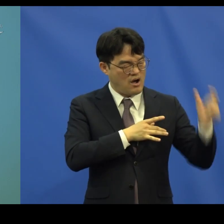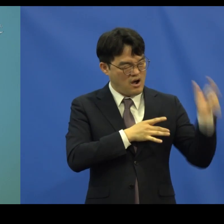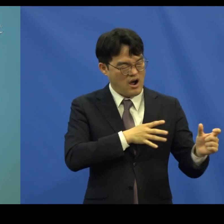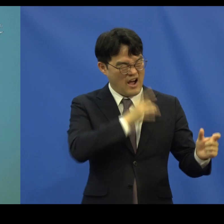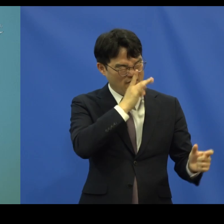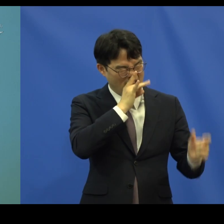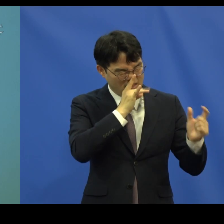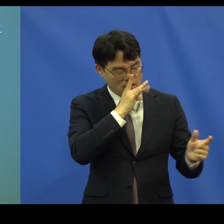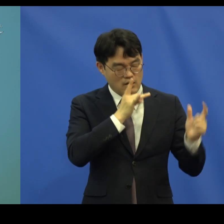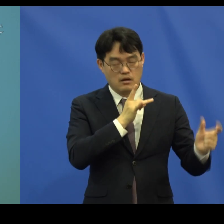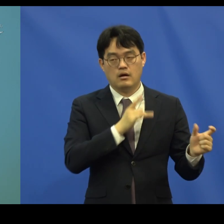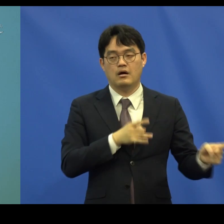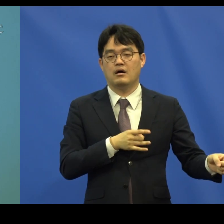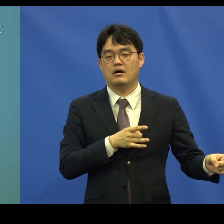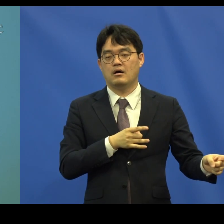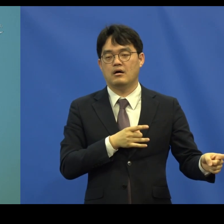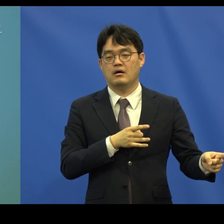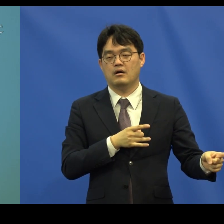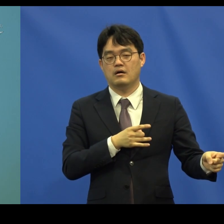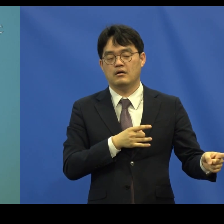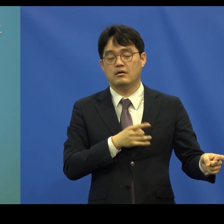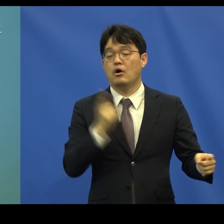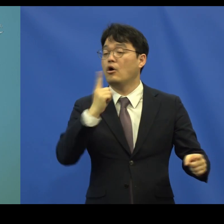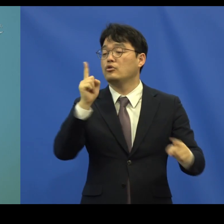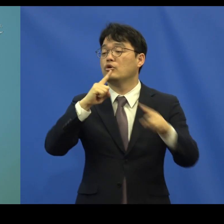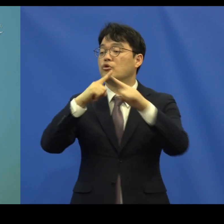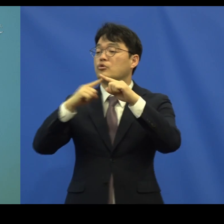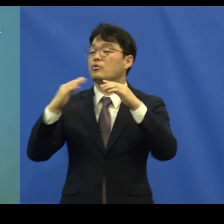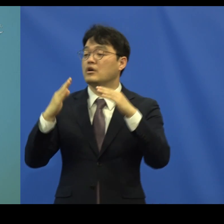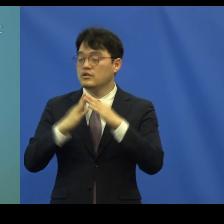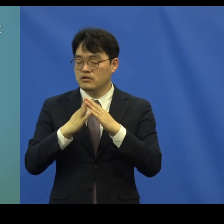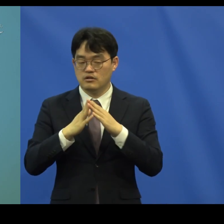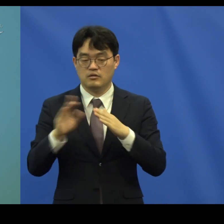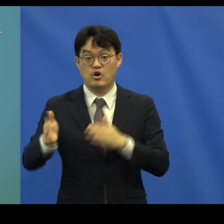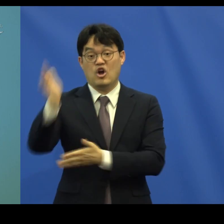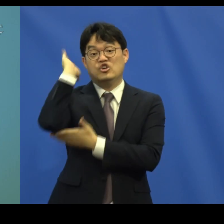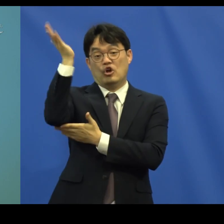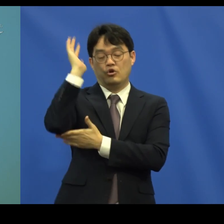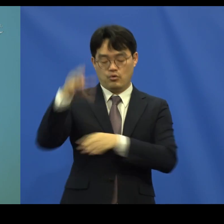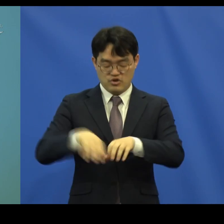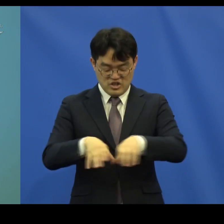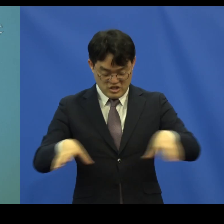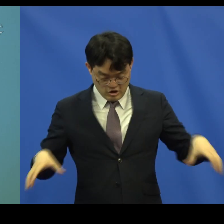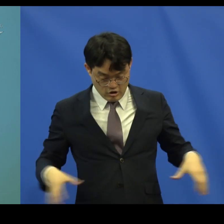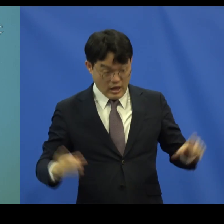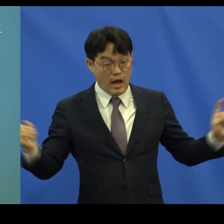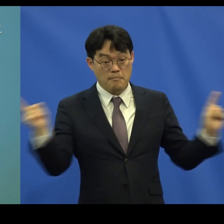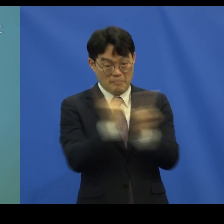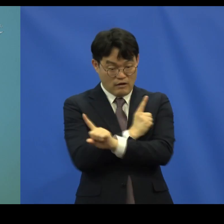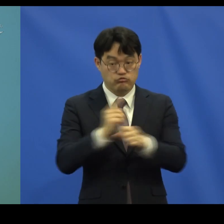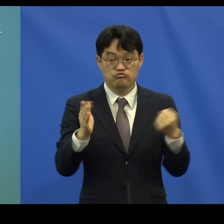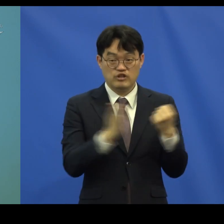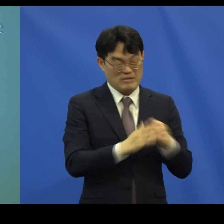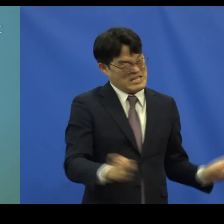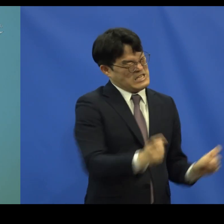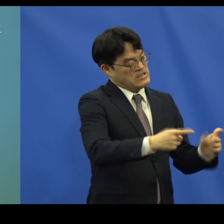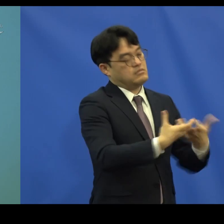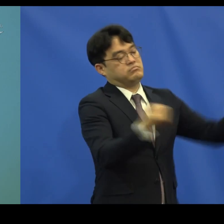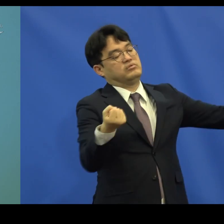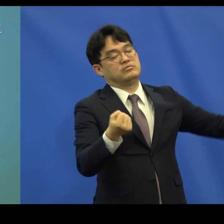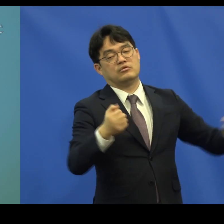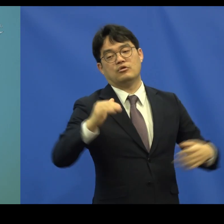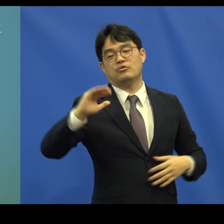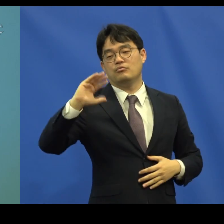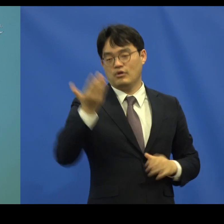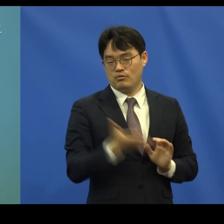과거의 추억이 있는 것들을 버리지 못하는. 어느 목사님은 주일 예배 순서에 헌금 시간을 가장